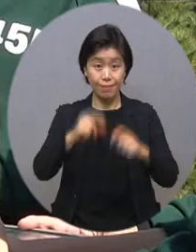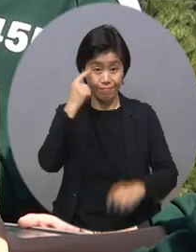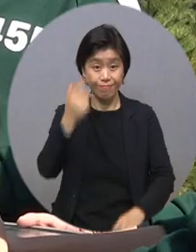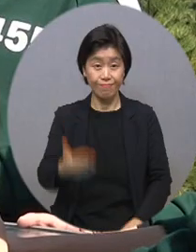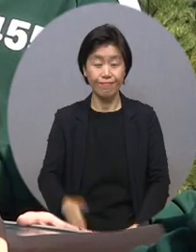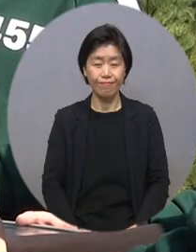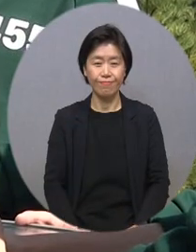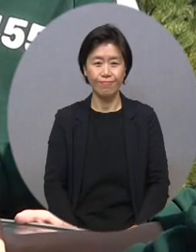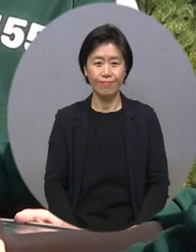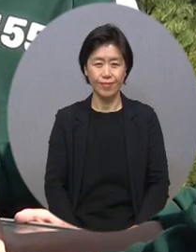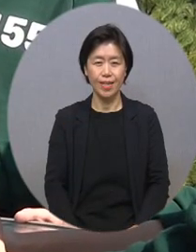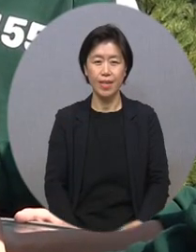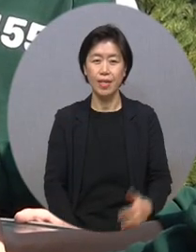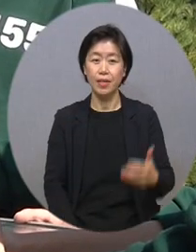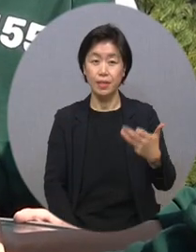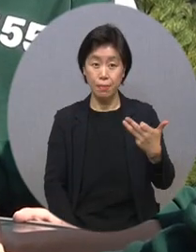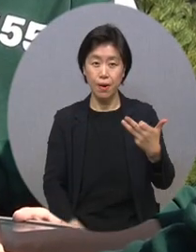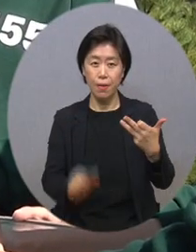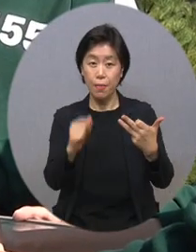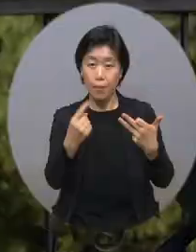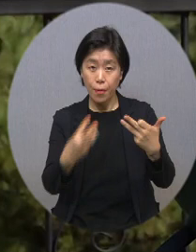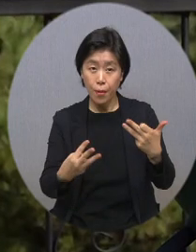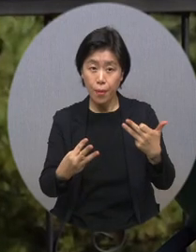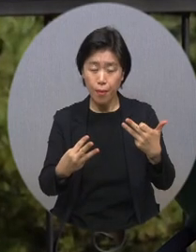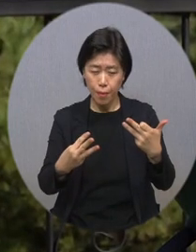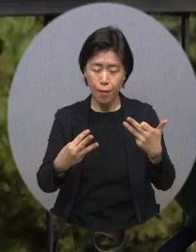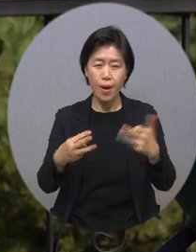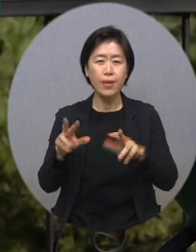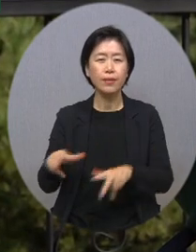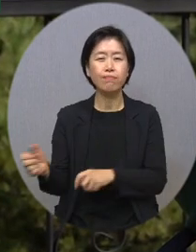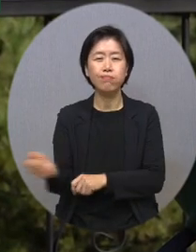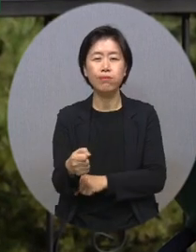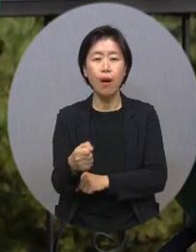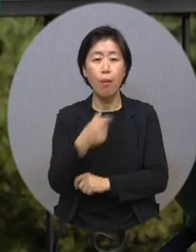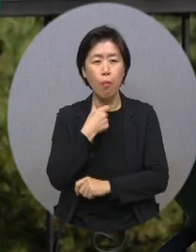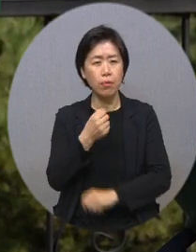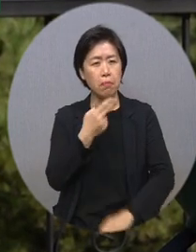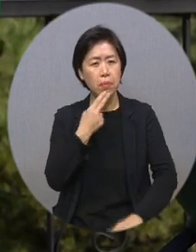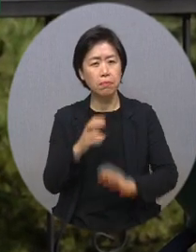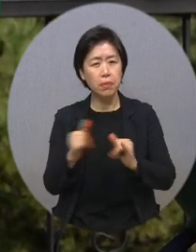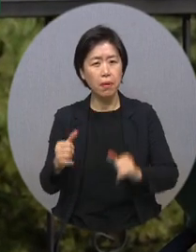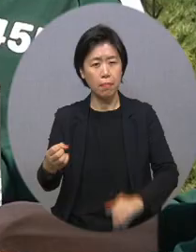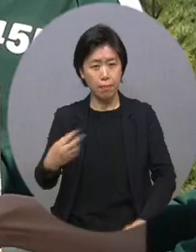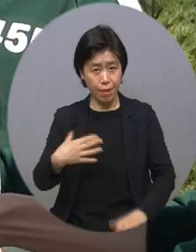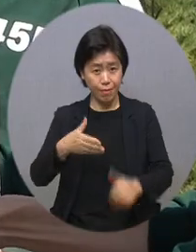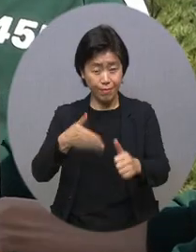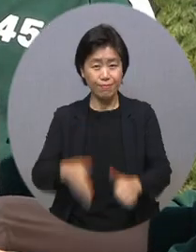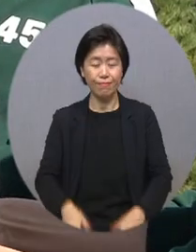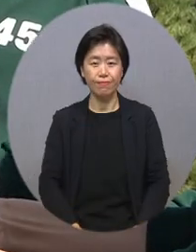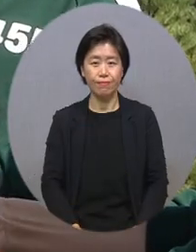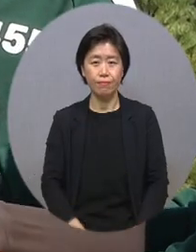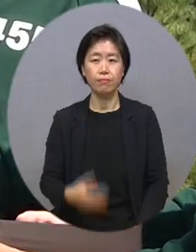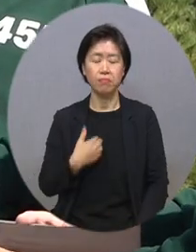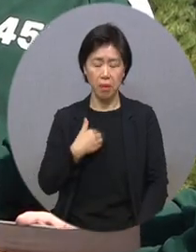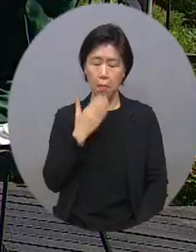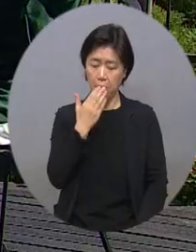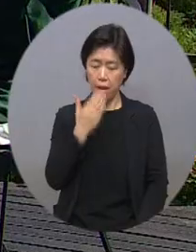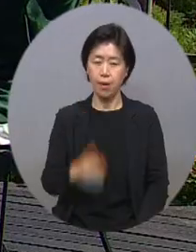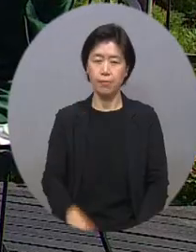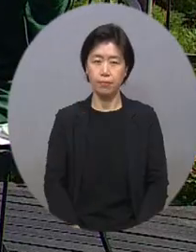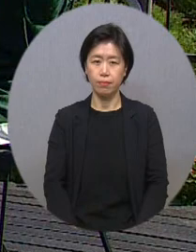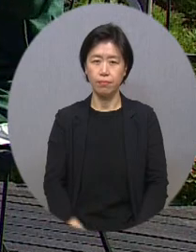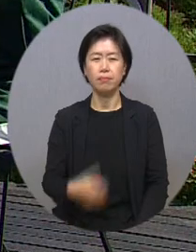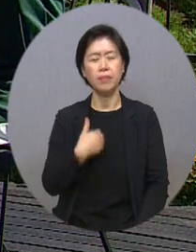묻겠습니다. 18홀 라운딩에 참가를 원치 않는 분은 지금 말씀해 주십시오. 일단 고. 나는 무조건 고.